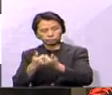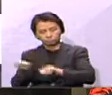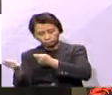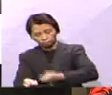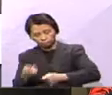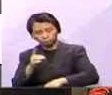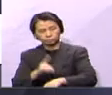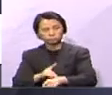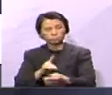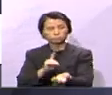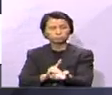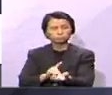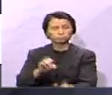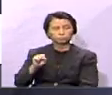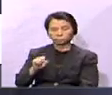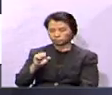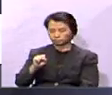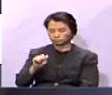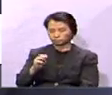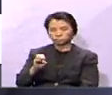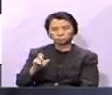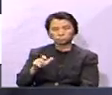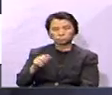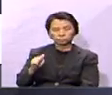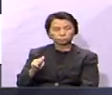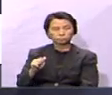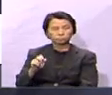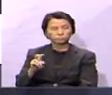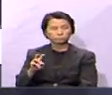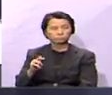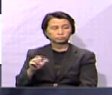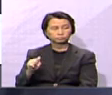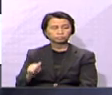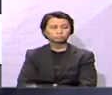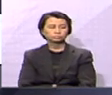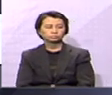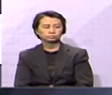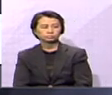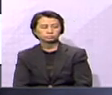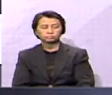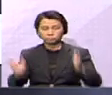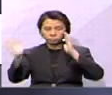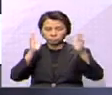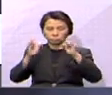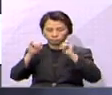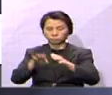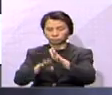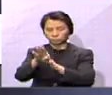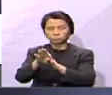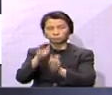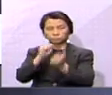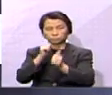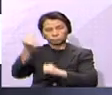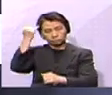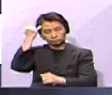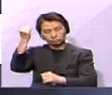Dr. S. Shamala. Dan memang struktur negara kita saya rasa sangat berorientasikan kepada pembangunan sukan negeri dan mungkin kita boleh guna